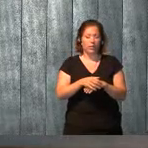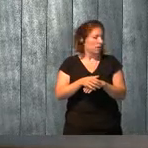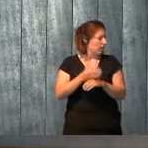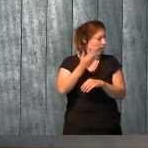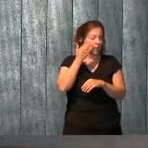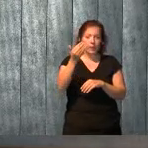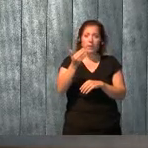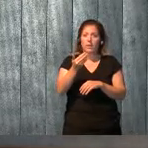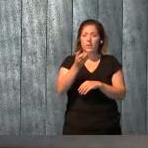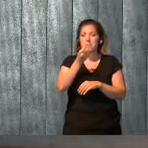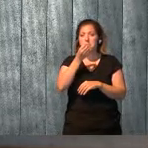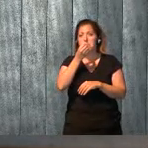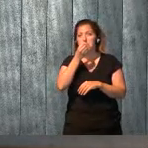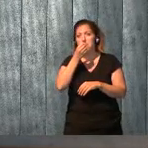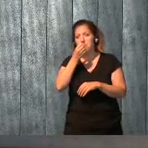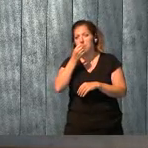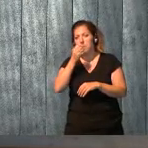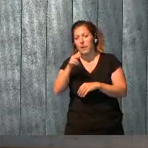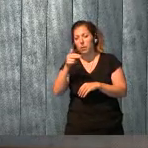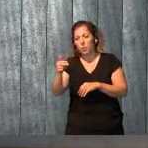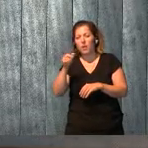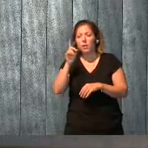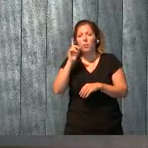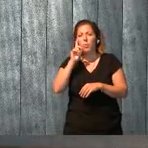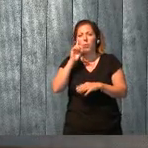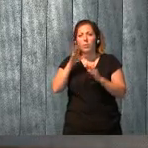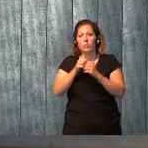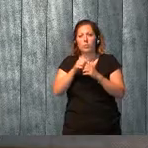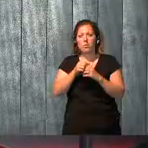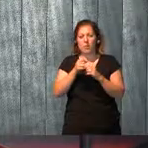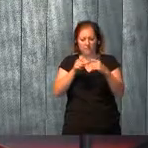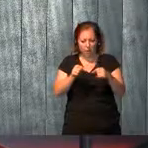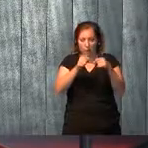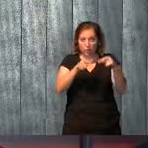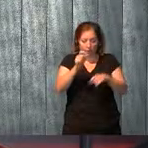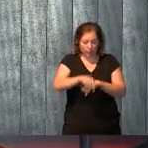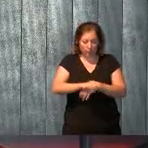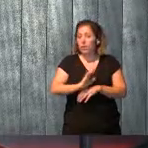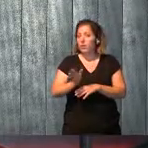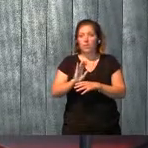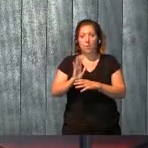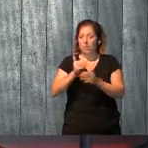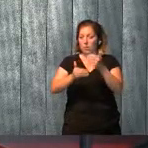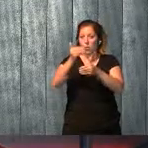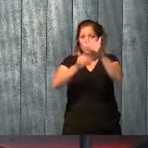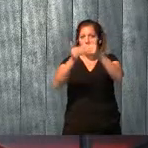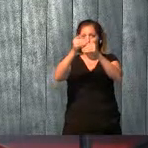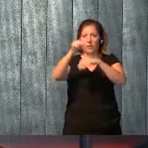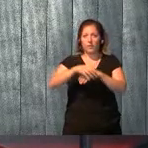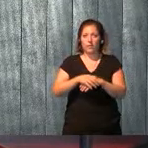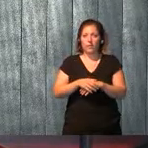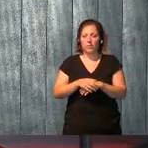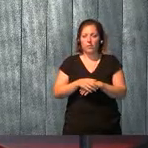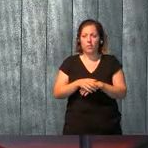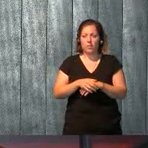il y a un taux d'occupation, parce qu'on doit mettre la verdure. Non, je dois construire surtout. Donc, au fait, c'est